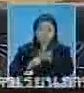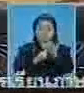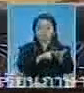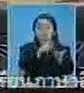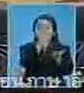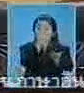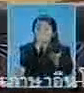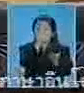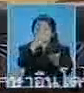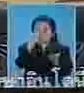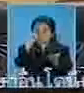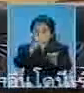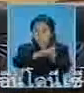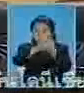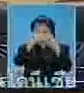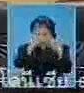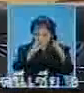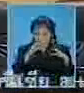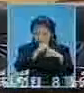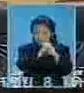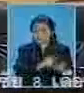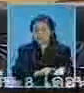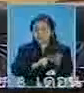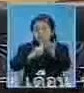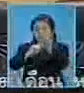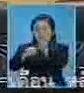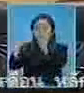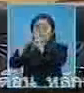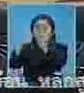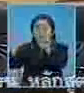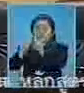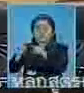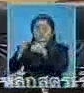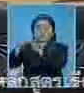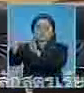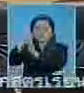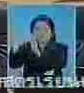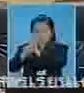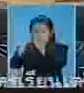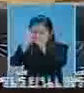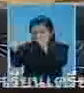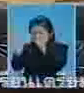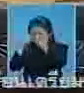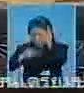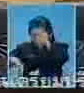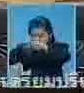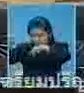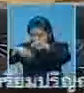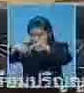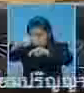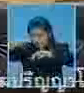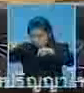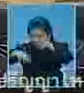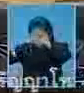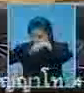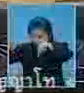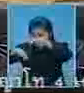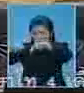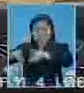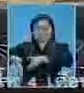ตรีหลังจากนั้นส่งไปที่สำนักงานคณะกรรมการกฤษฎีกาเพื่อตรวจสอบทบทวนร่